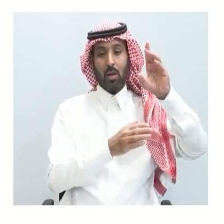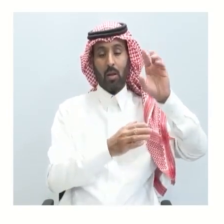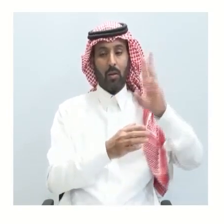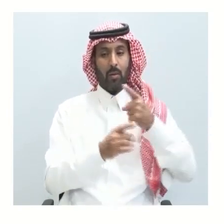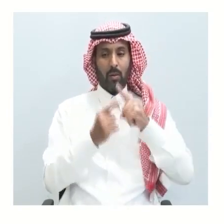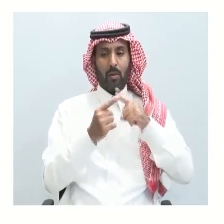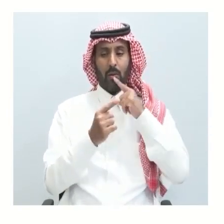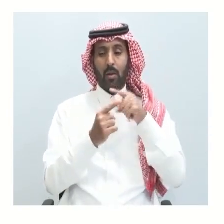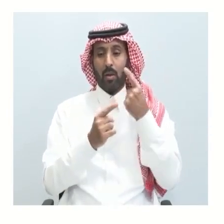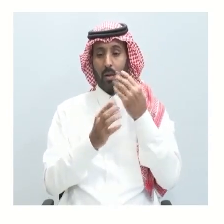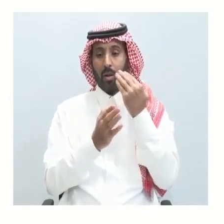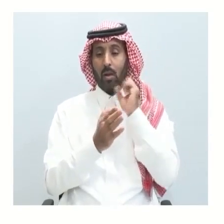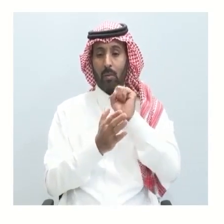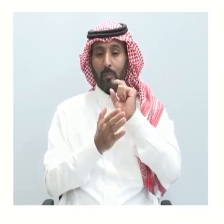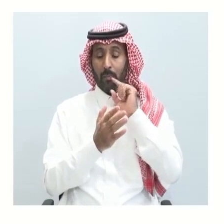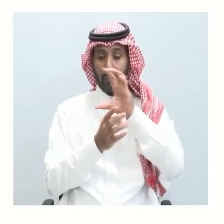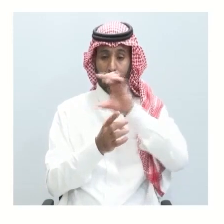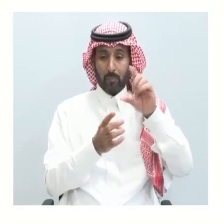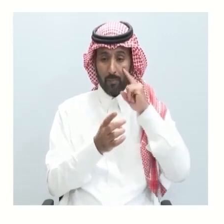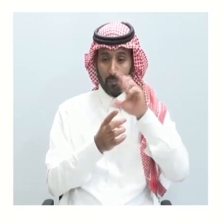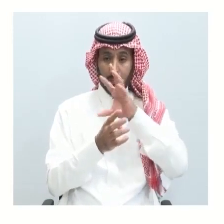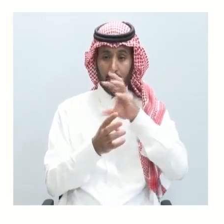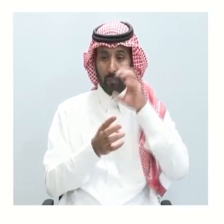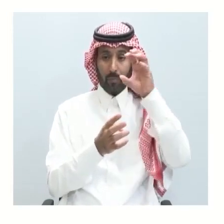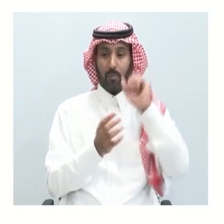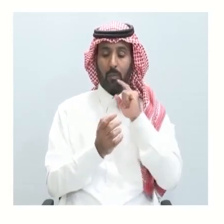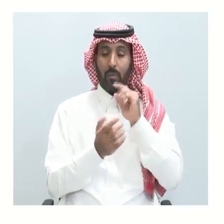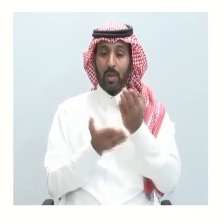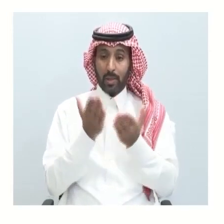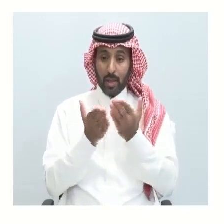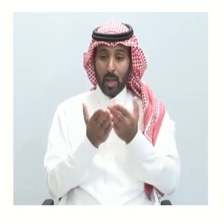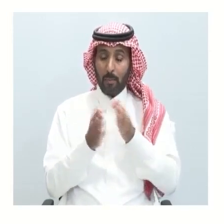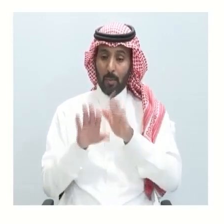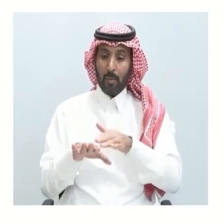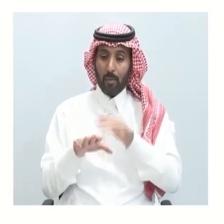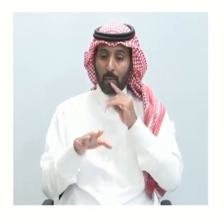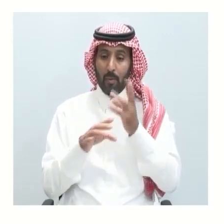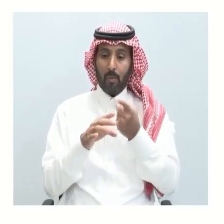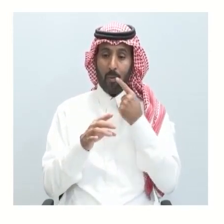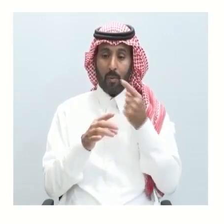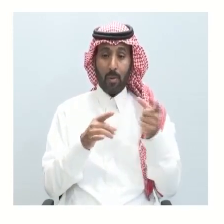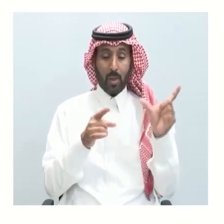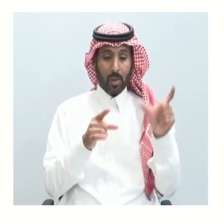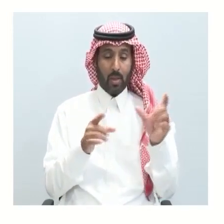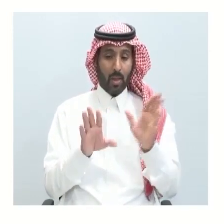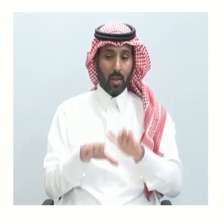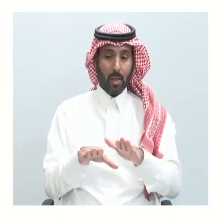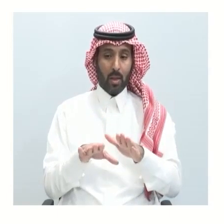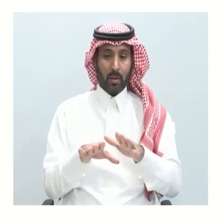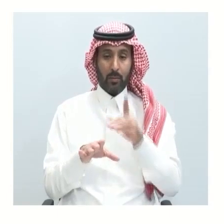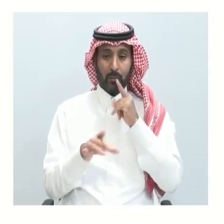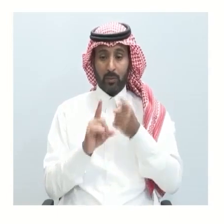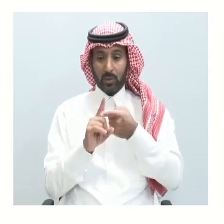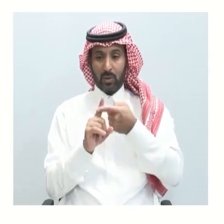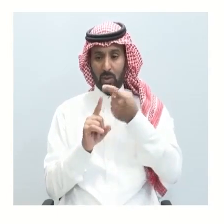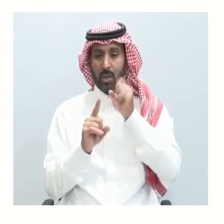يساوي المعامل الخاص به في المعادلة الموزونة. طبعا ثابت الاتزان هو قيمة عددية ثابتة، أيضا حددنا درجة